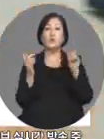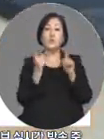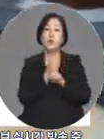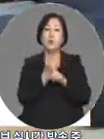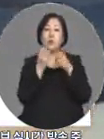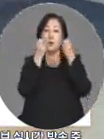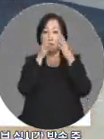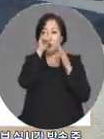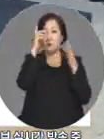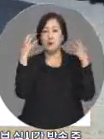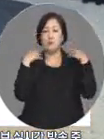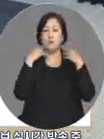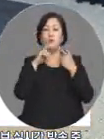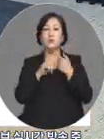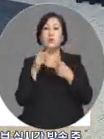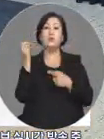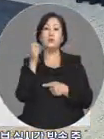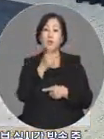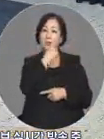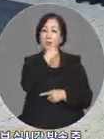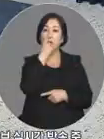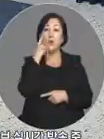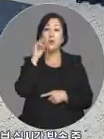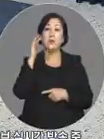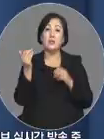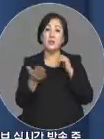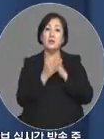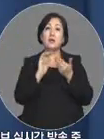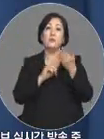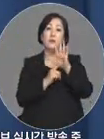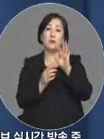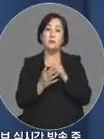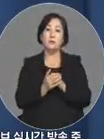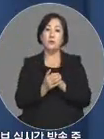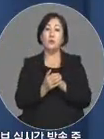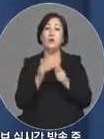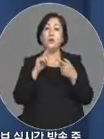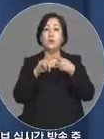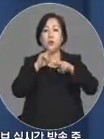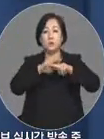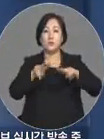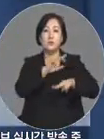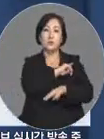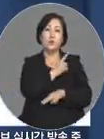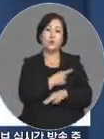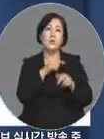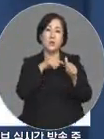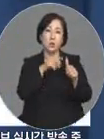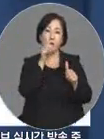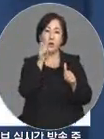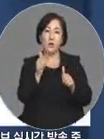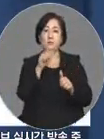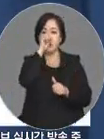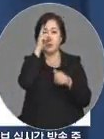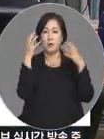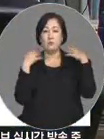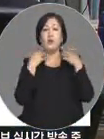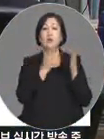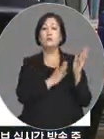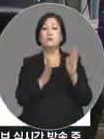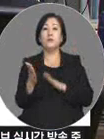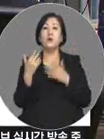교육부 장관도 이를 재확인했기 때문입니다. 외고 지정과 취소 권한을 가진 교육감도 정부 방침과 다르지